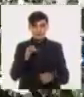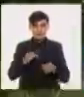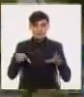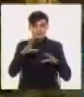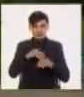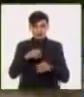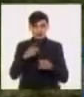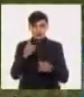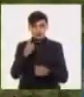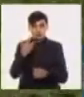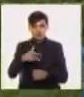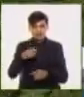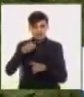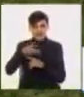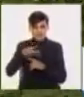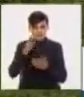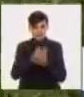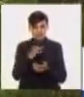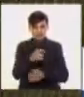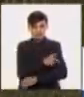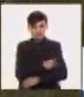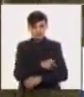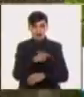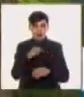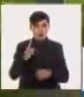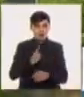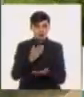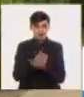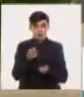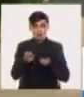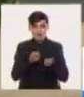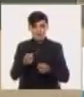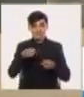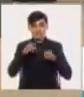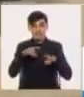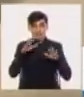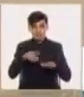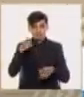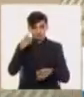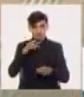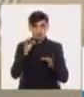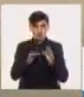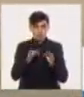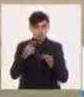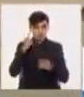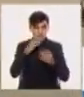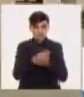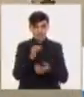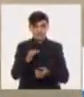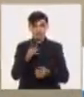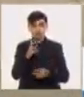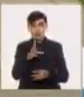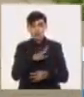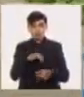установлено 130 камер видеонаблюдения, дежурит охрана. Теперь руководство ботанического сада разрабатывает нормы, чтобы можно было